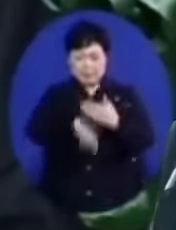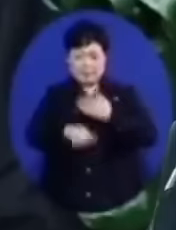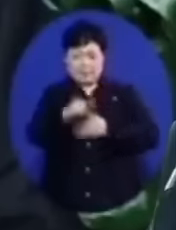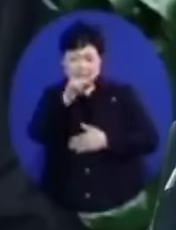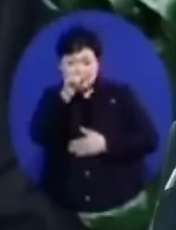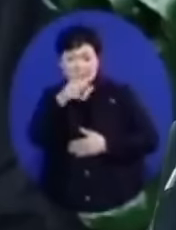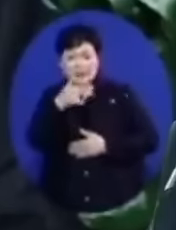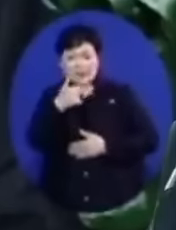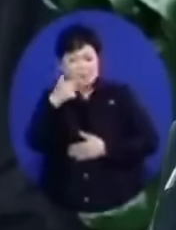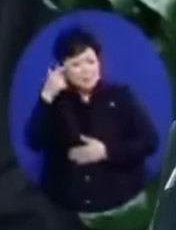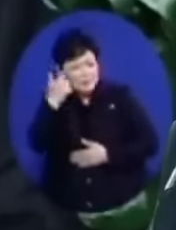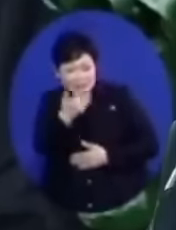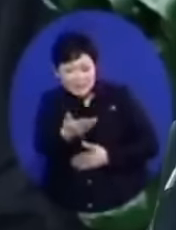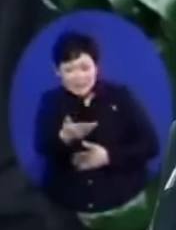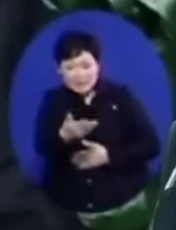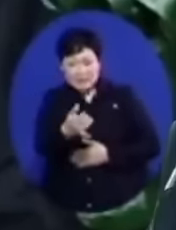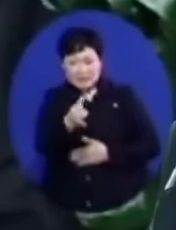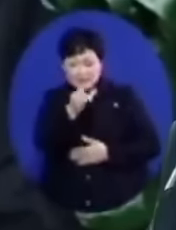없습니까?